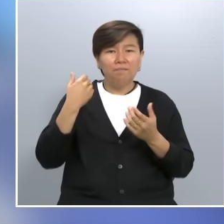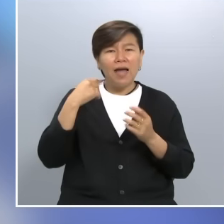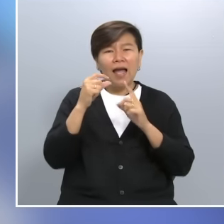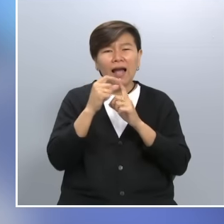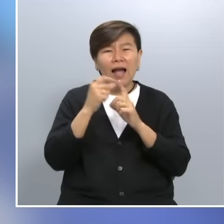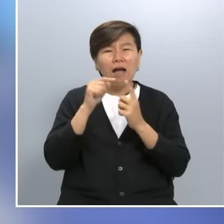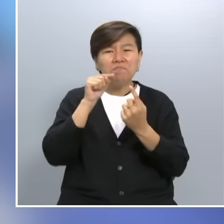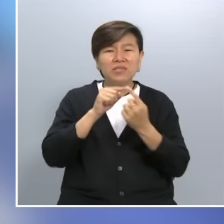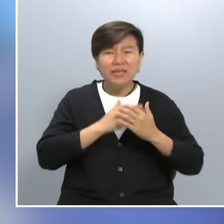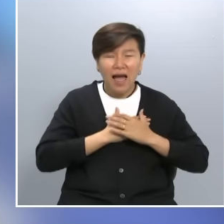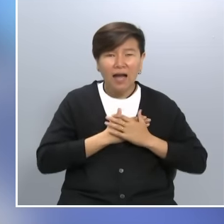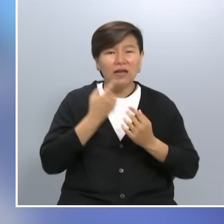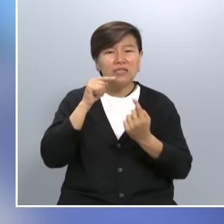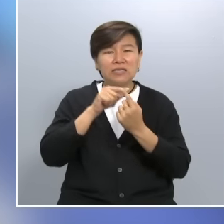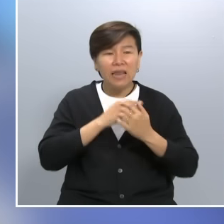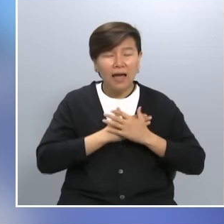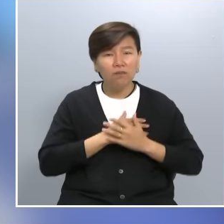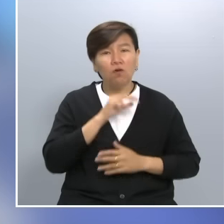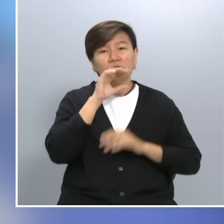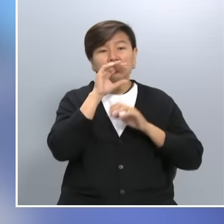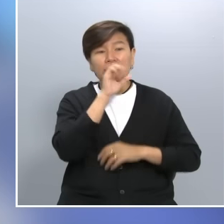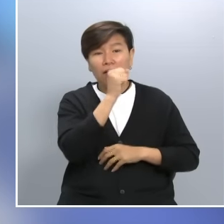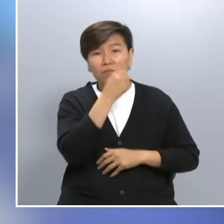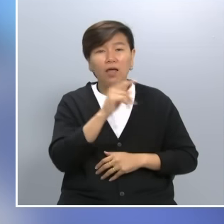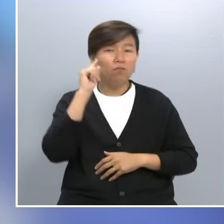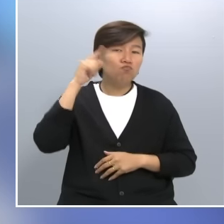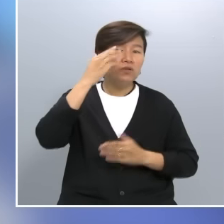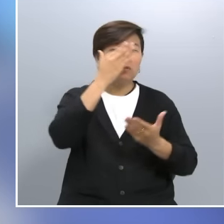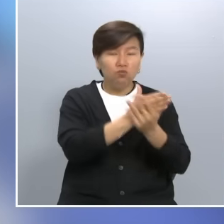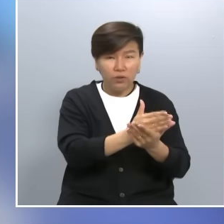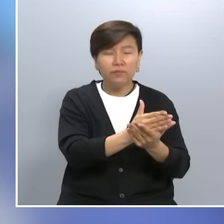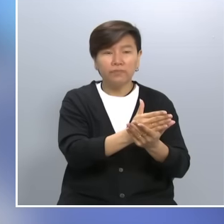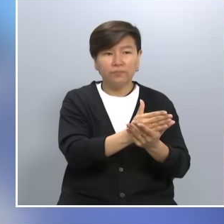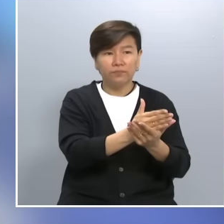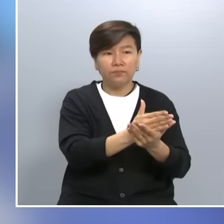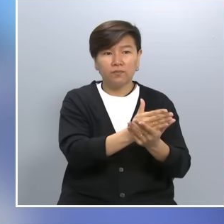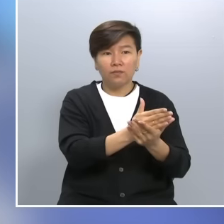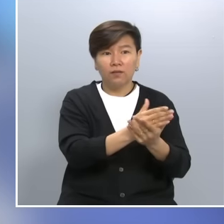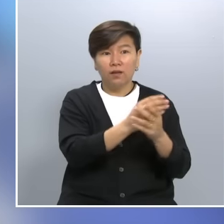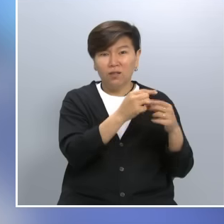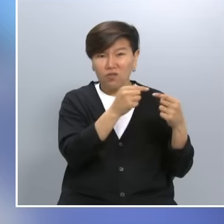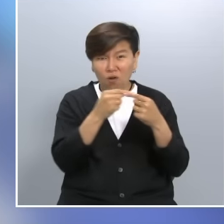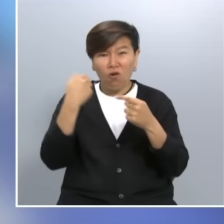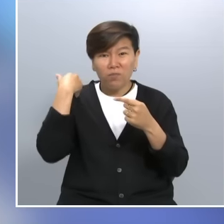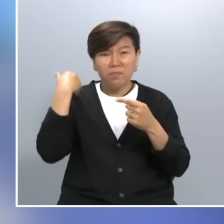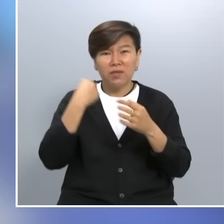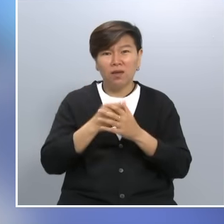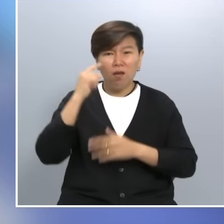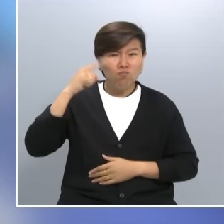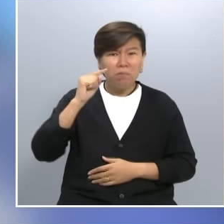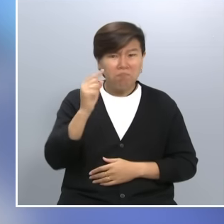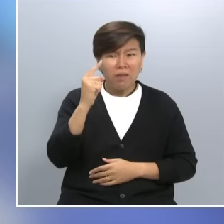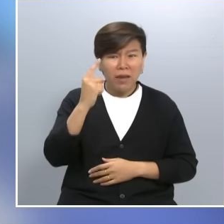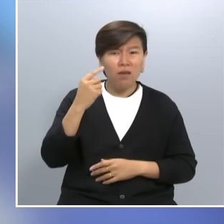รักขาหลังจากตนจับได้ฝ่ายหญิงก็ยอมยุติความสัมพันธ์แต่มันไม่หมดอ่ะค่ะคือมันก็มีผู้หญิงคนอื่นมา